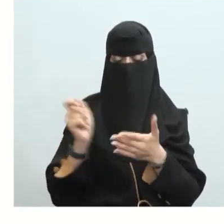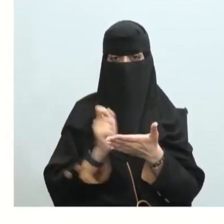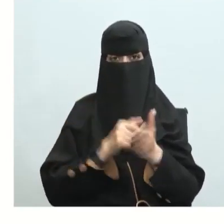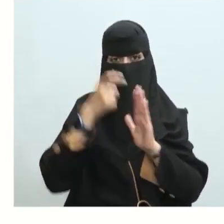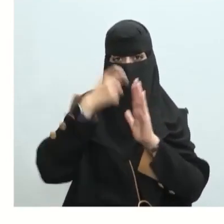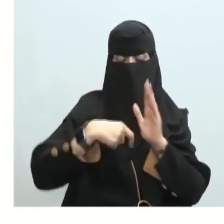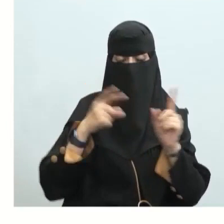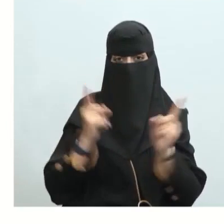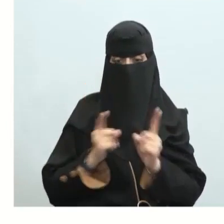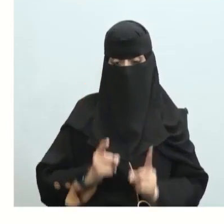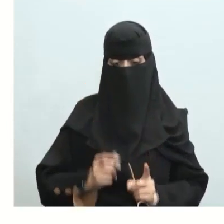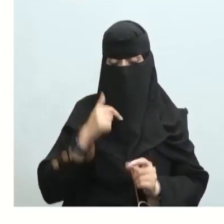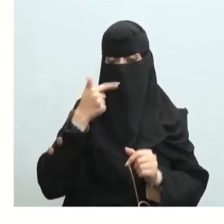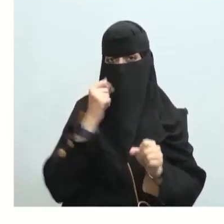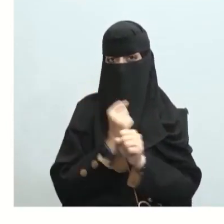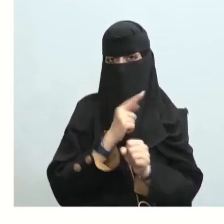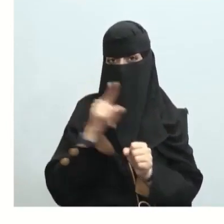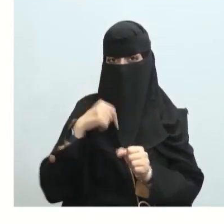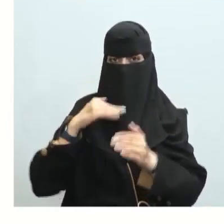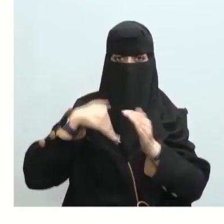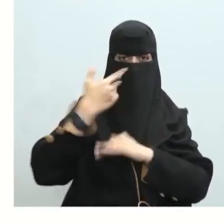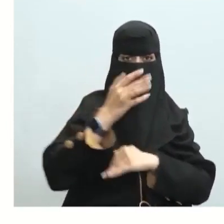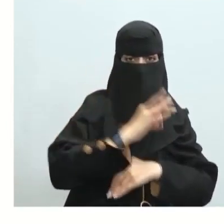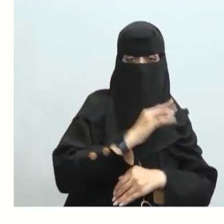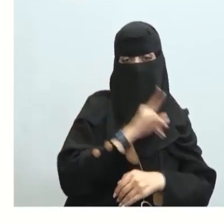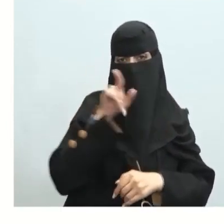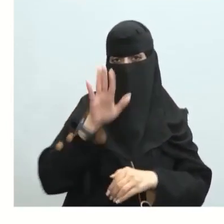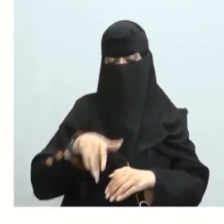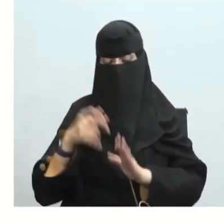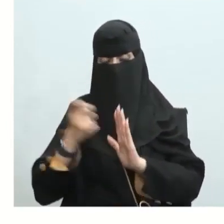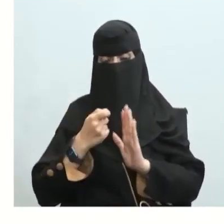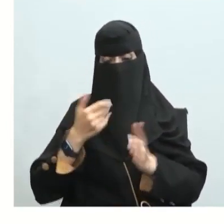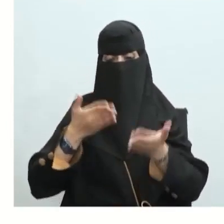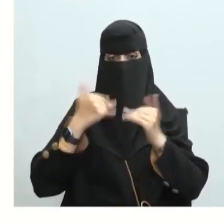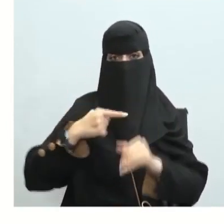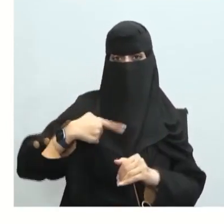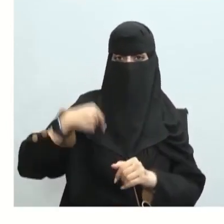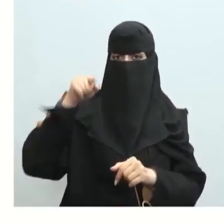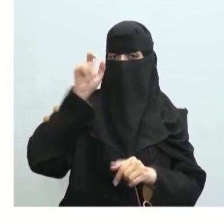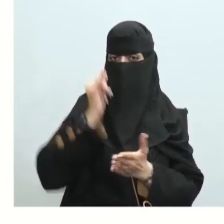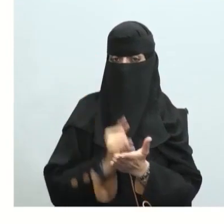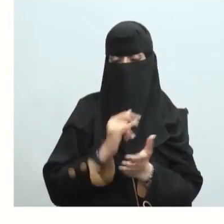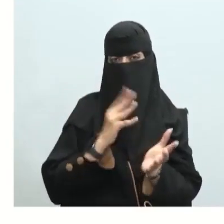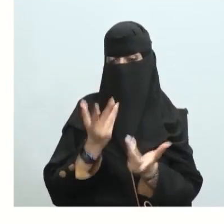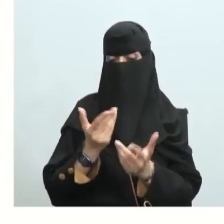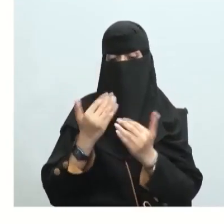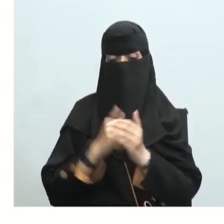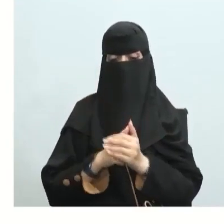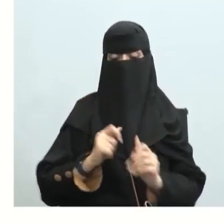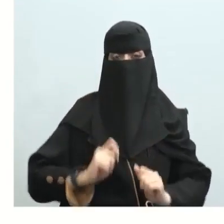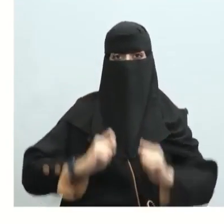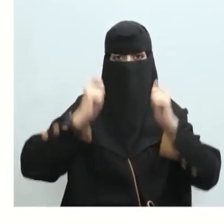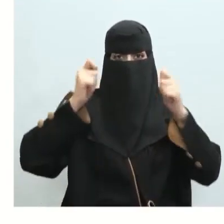العمل ملخص لاوراق العمل والنتائج والتوصيات التي توصل اليها ثم اسماء الزملاء الم مكلفين الحمله